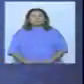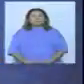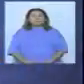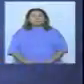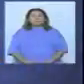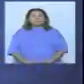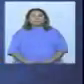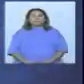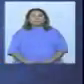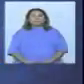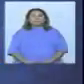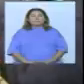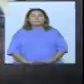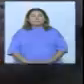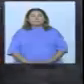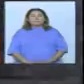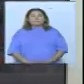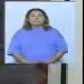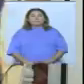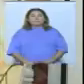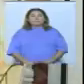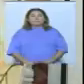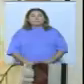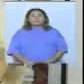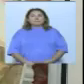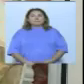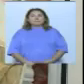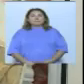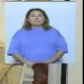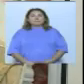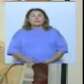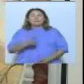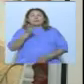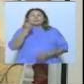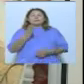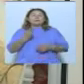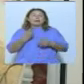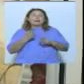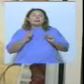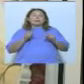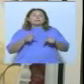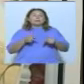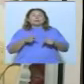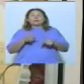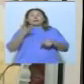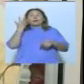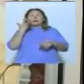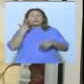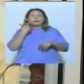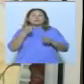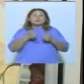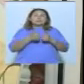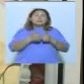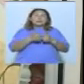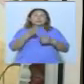Нұрбиус Кушкинова марапатталады. Құрсақ шашу дәстүрі ол енді жаңадан түскен келінің аяғы ауырған кезде көршілері